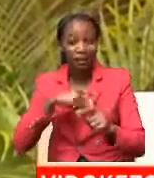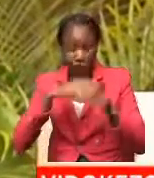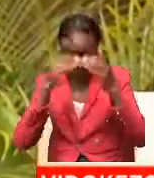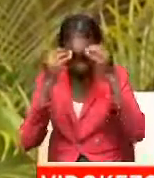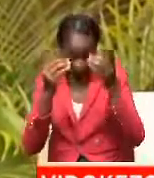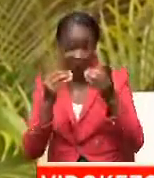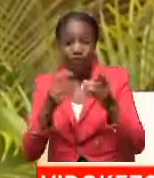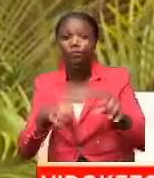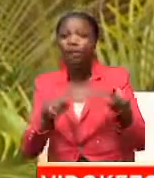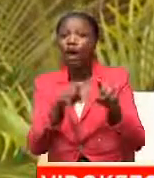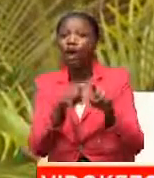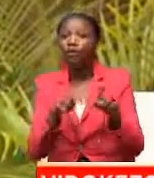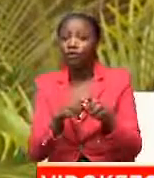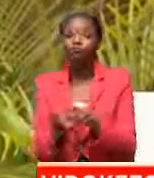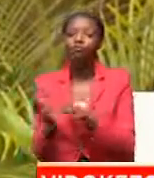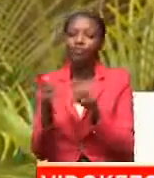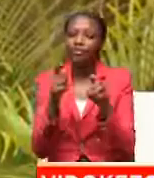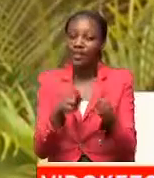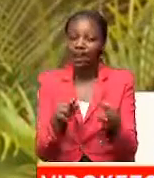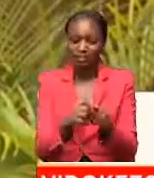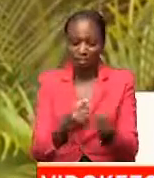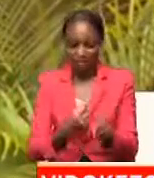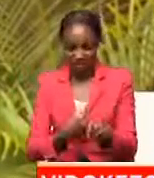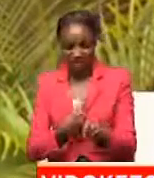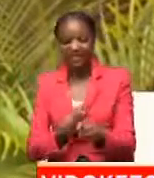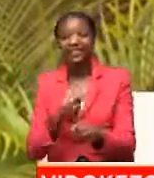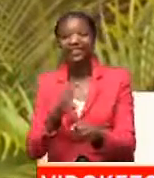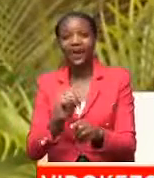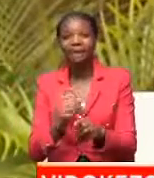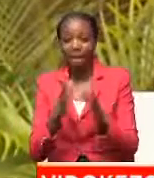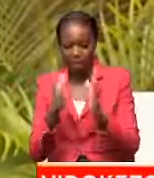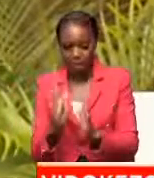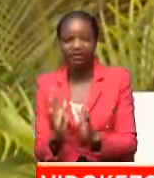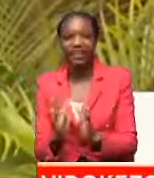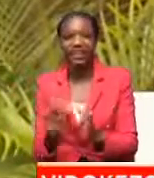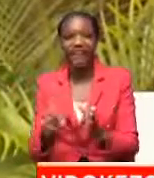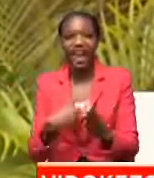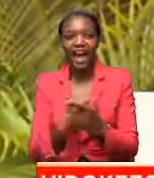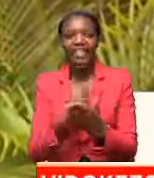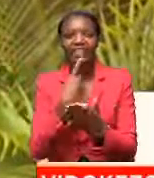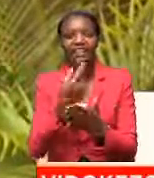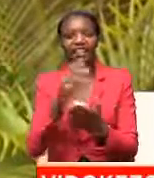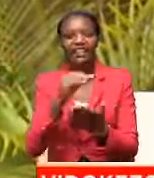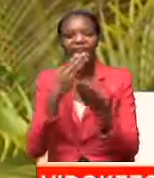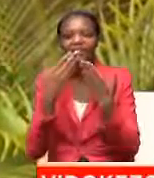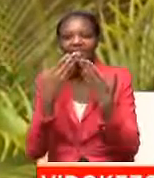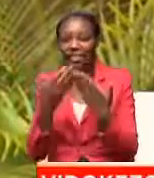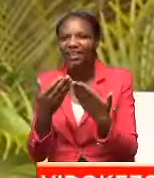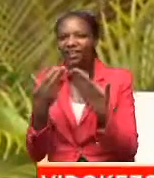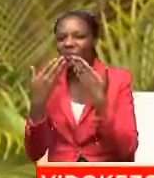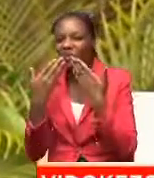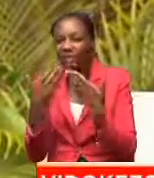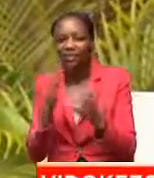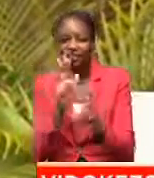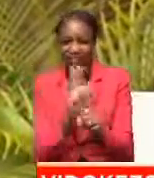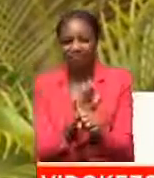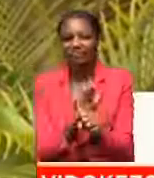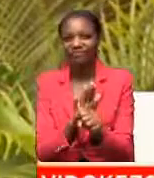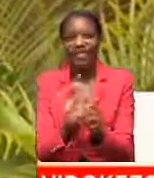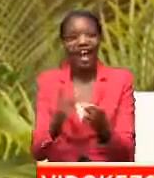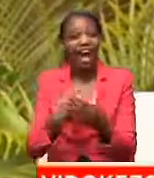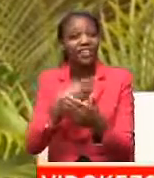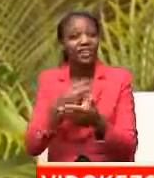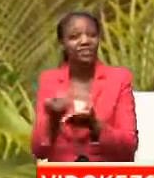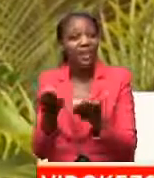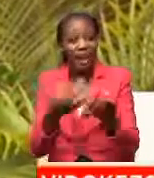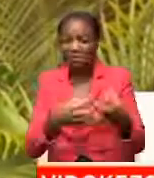tukaonelea tutakuja kuwatembelea in person na tuweze kuwaambia asanteni sana. Na hatungekuja mkono